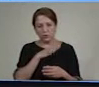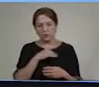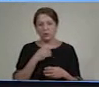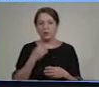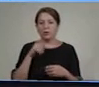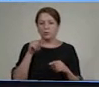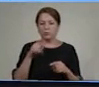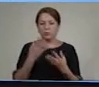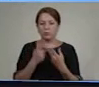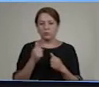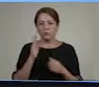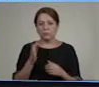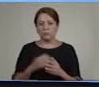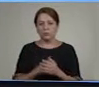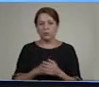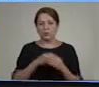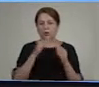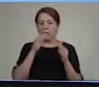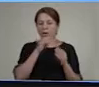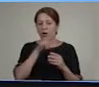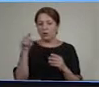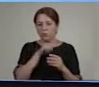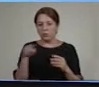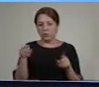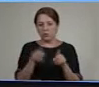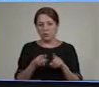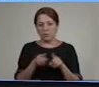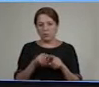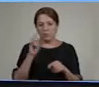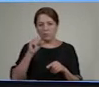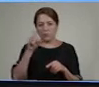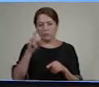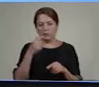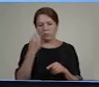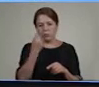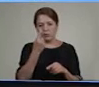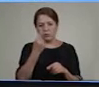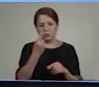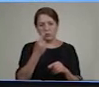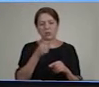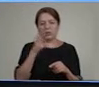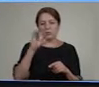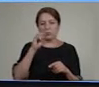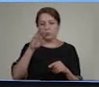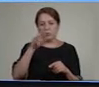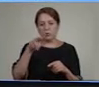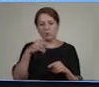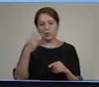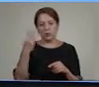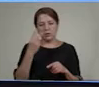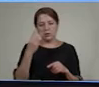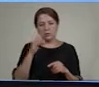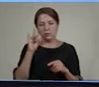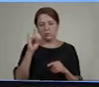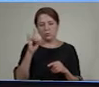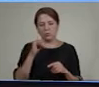bilan hisoblaymiz. Qatorlarda ham, demak, mahsulotlar birinchi stol daromadi, stuldan olingan